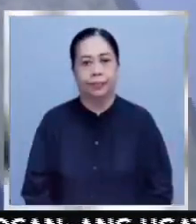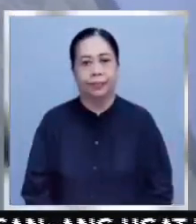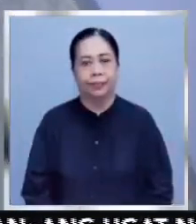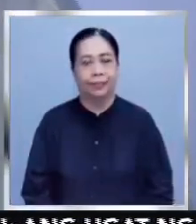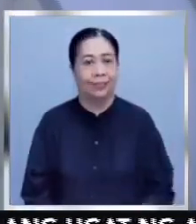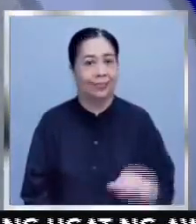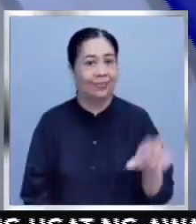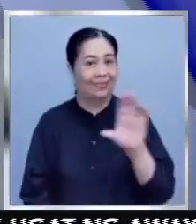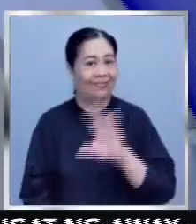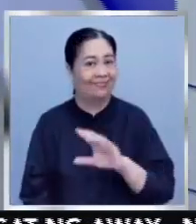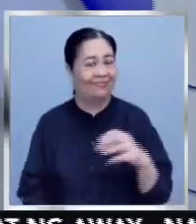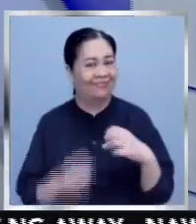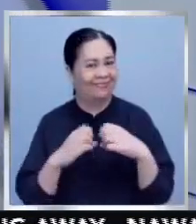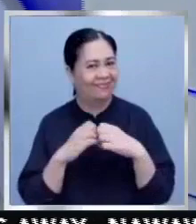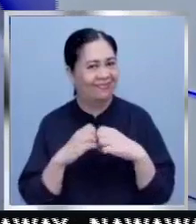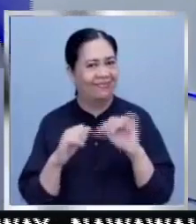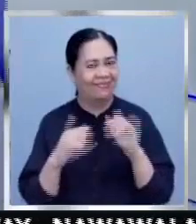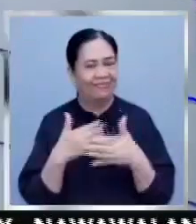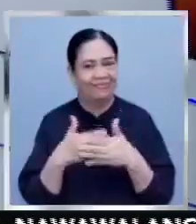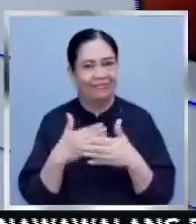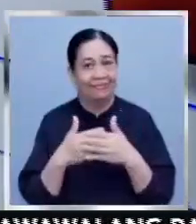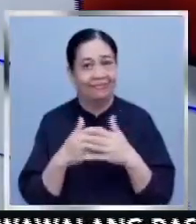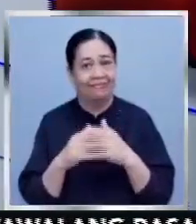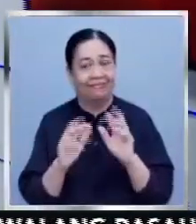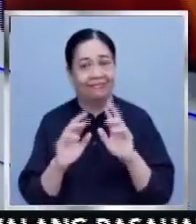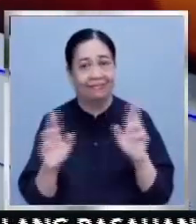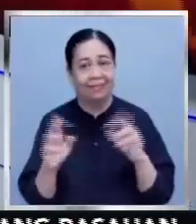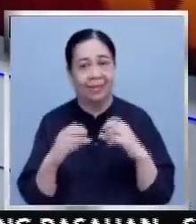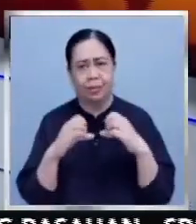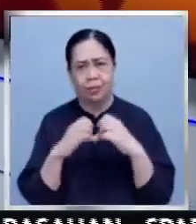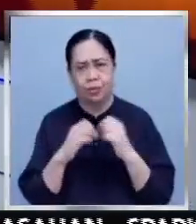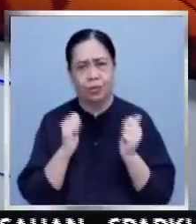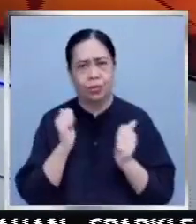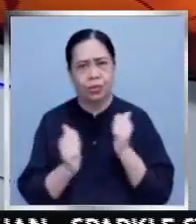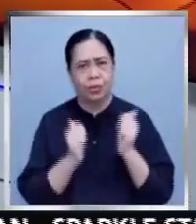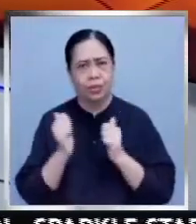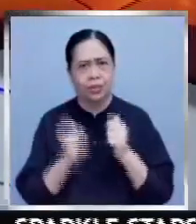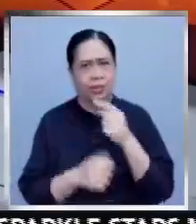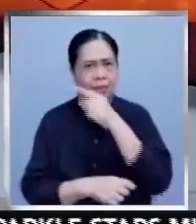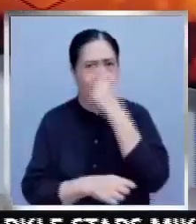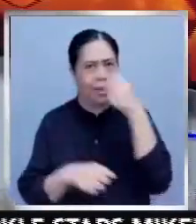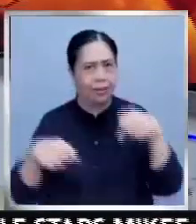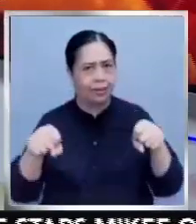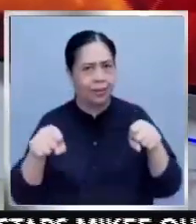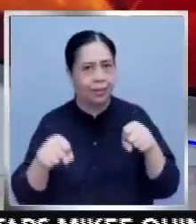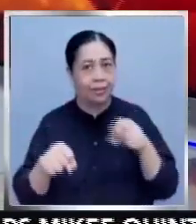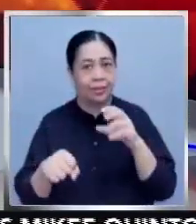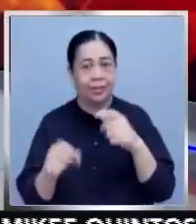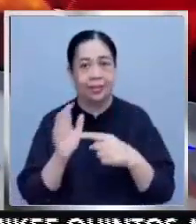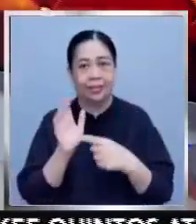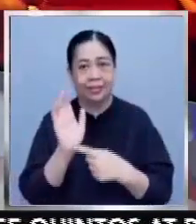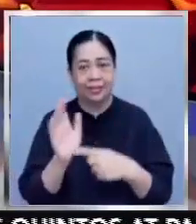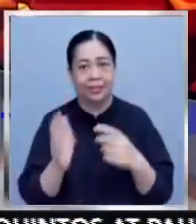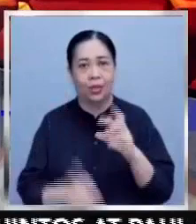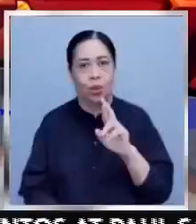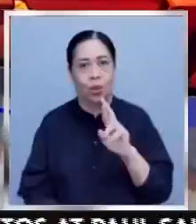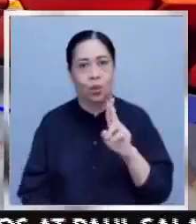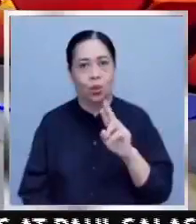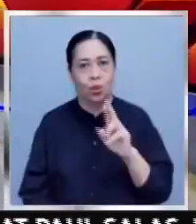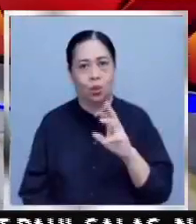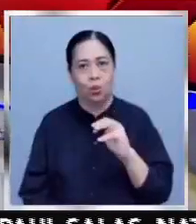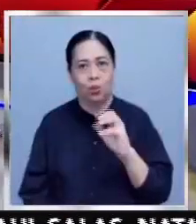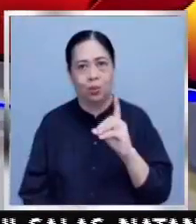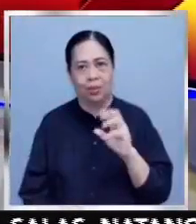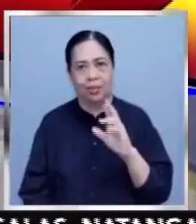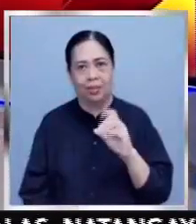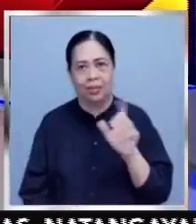mga kapuso! Ayan, malapit ng umarangkada ang kapuso action series na Black Rider starring Ruru Madrid. Tila reunion project niya ito